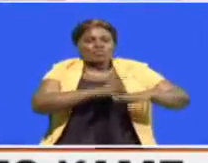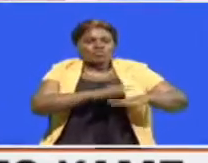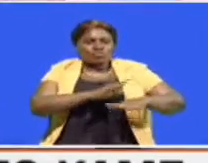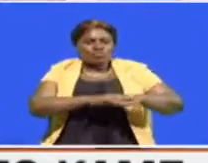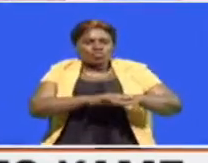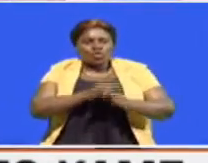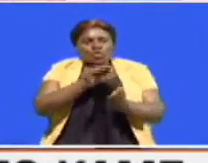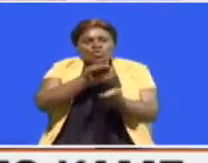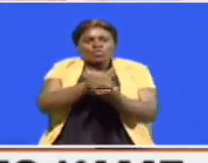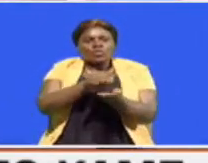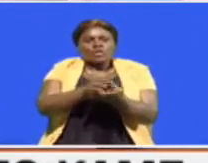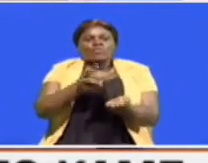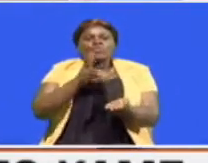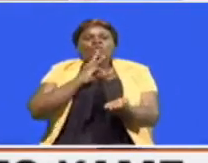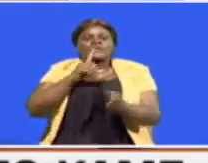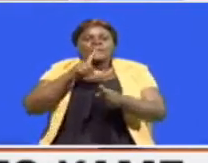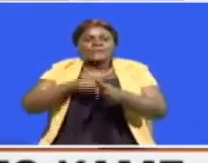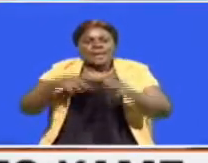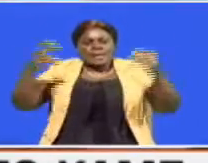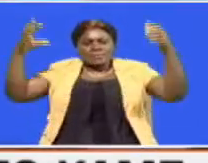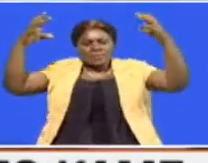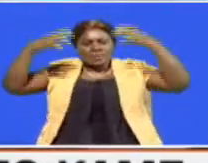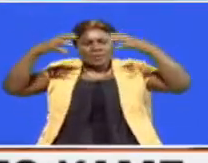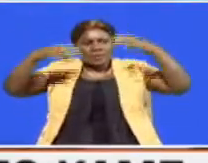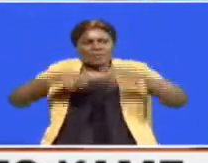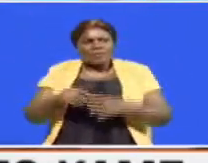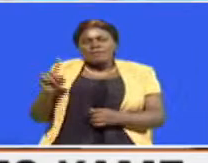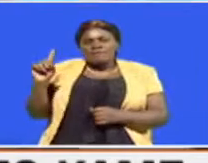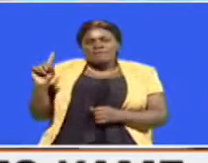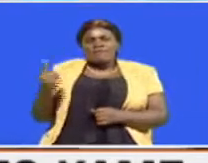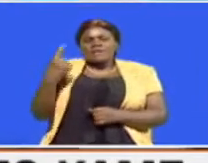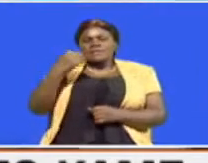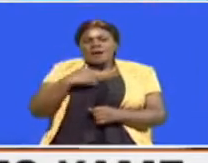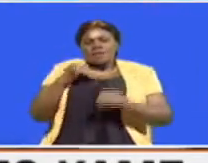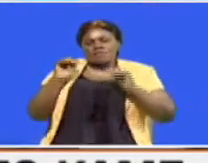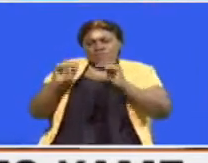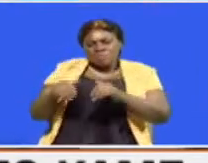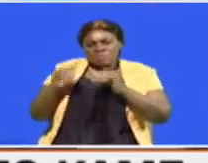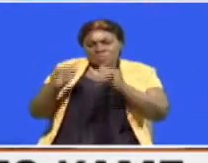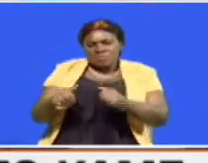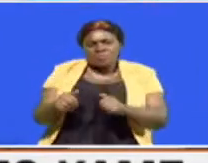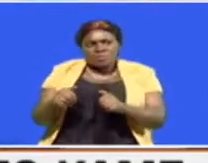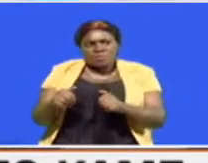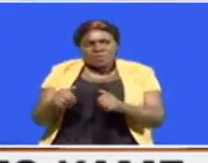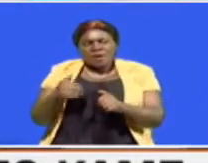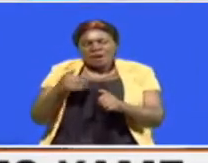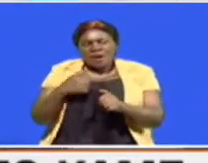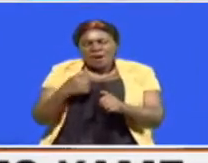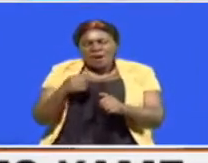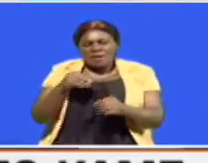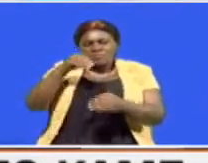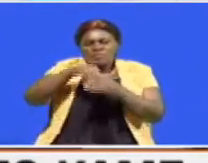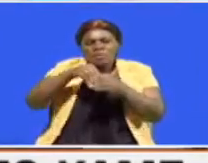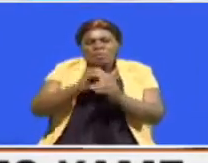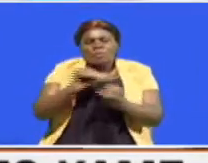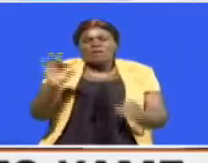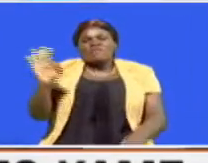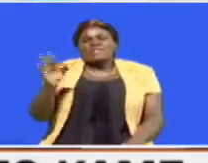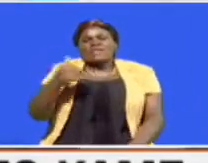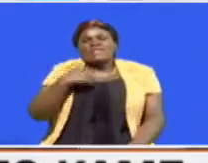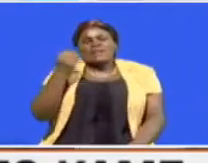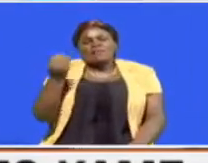ya kuhifadhi maji pindi mvua inaponyesha. For us to have farming with less inputs such as